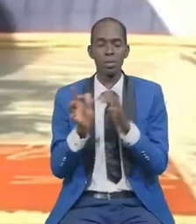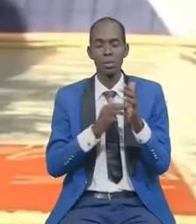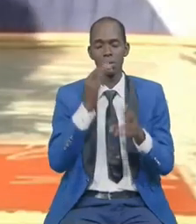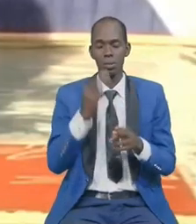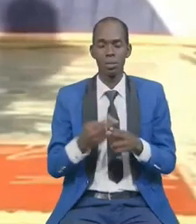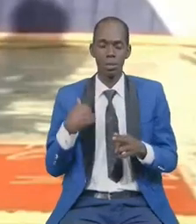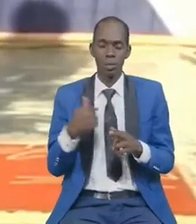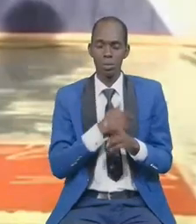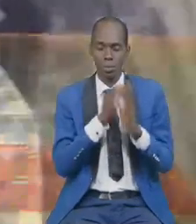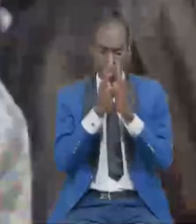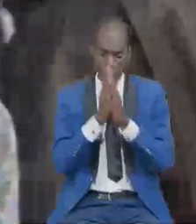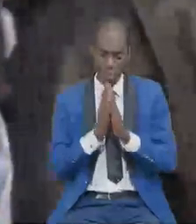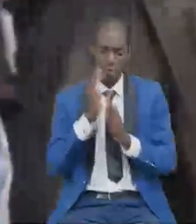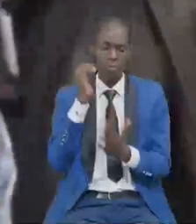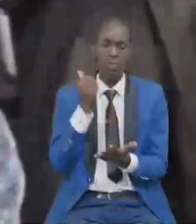prions.